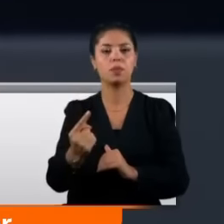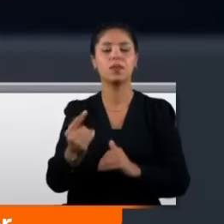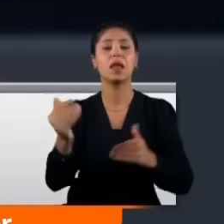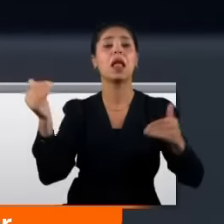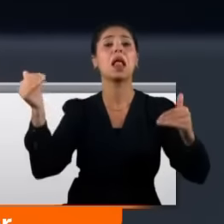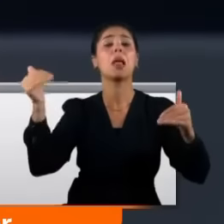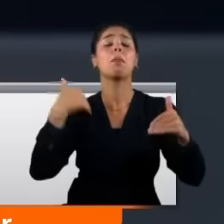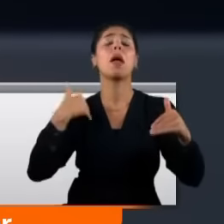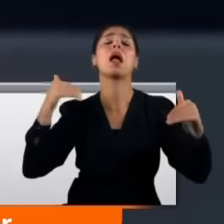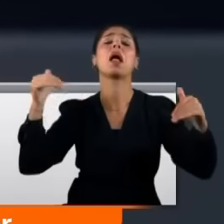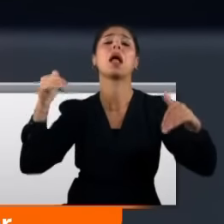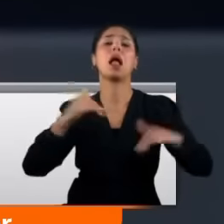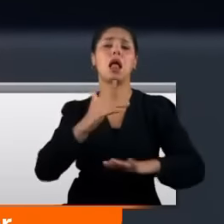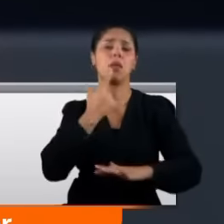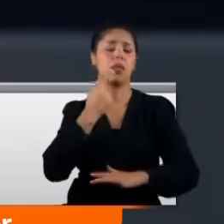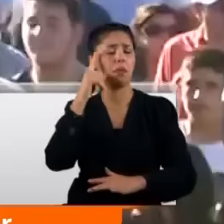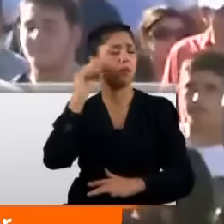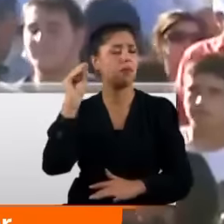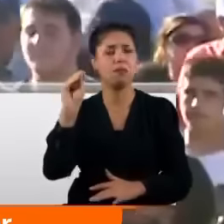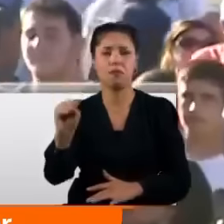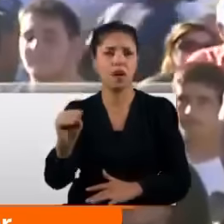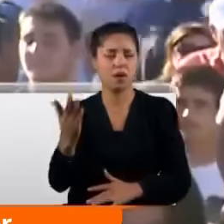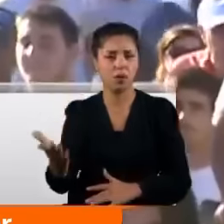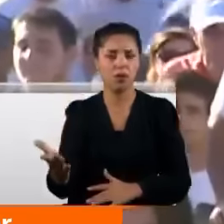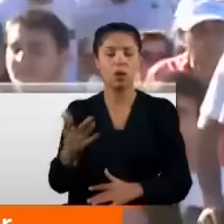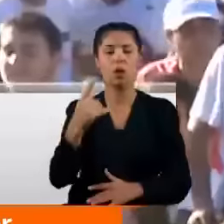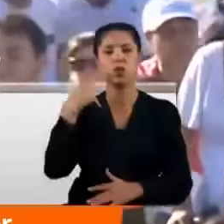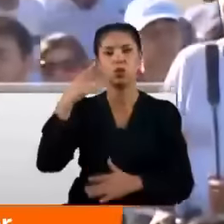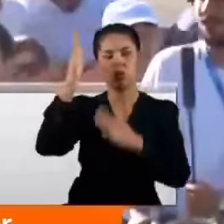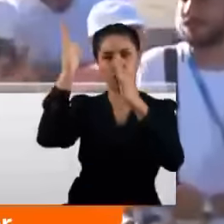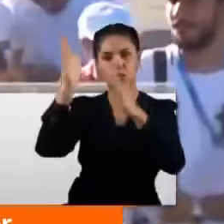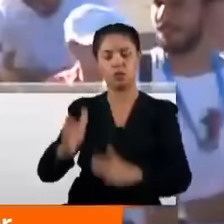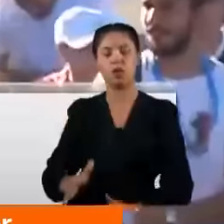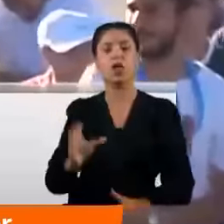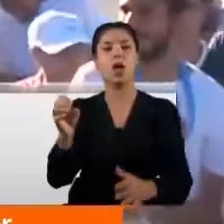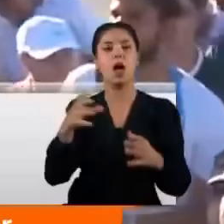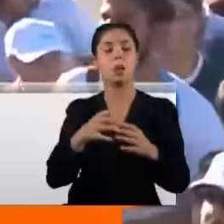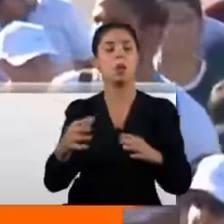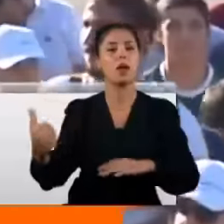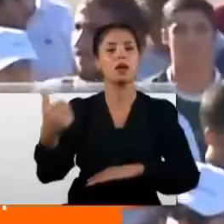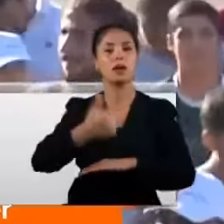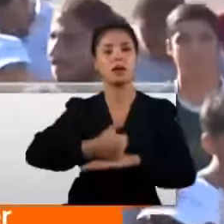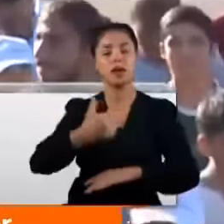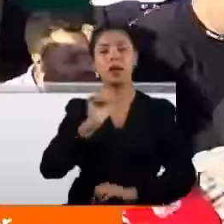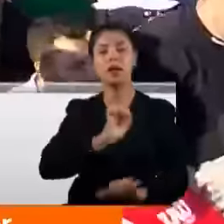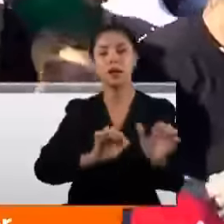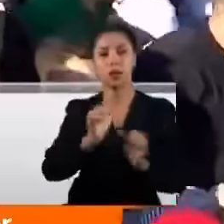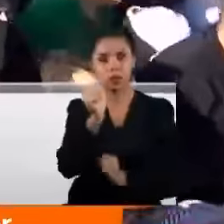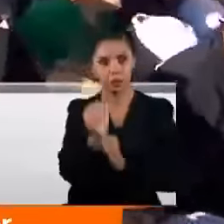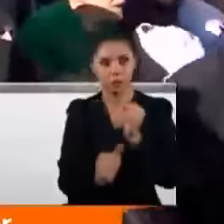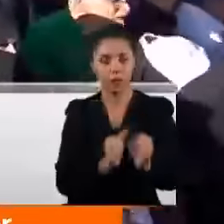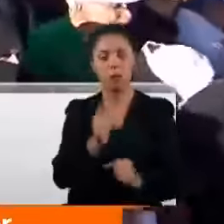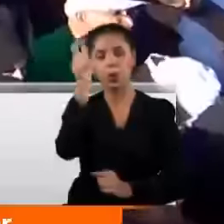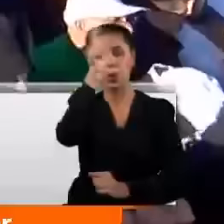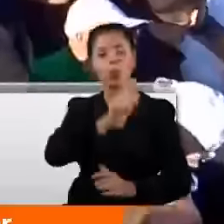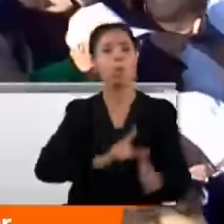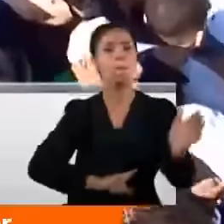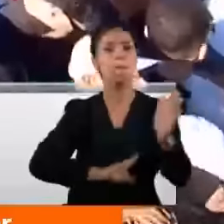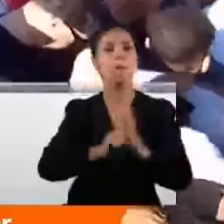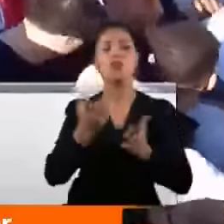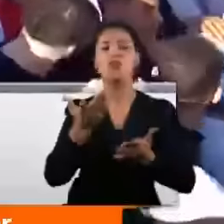gelemeyeceğine dair ferman gönderiyorsun? Erdoğan, AK Parti iktidarında savunma sanayiinde Türkiye'nin elde ettiği